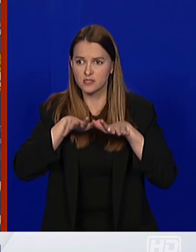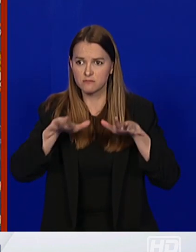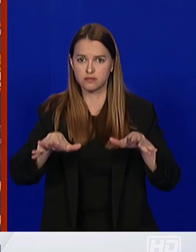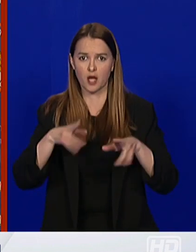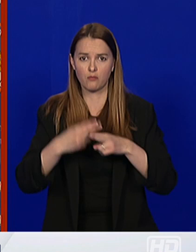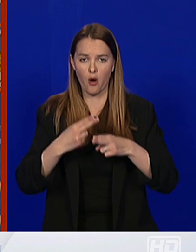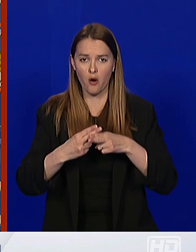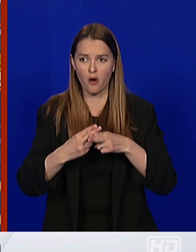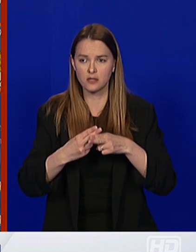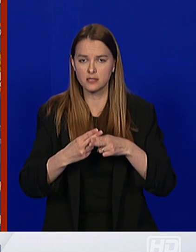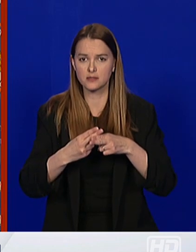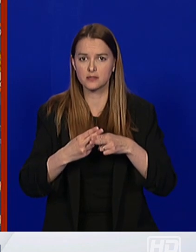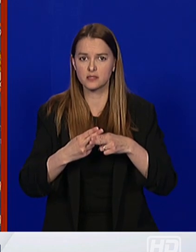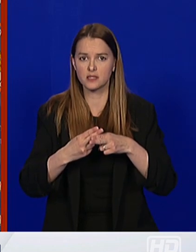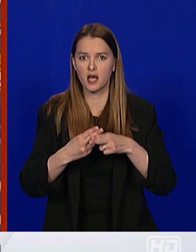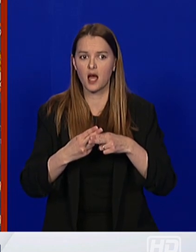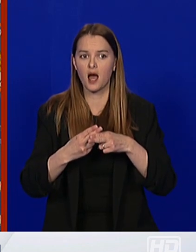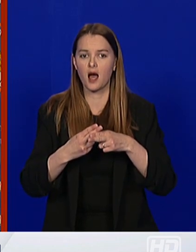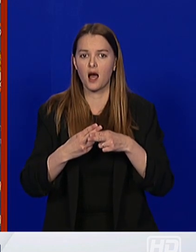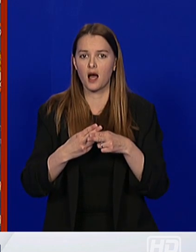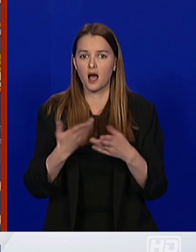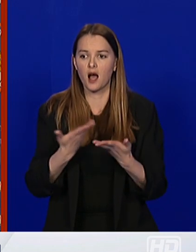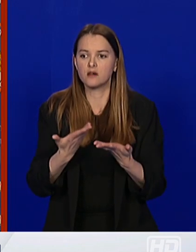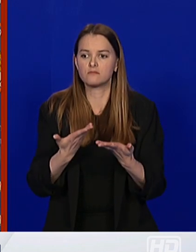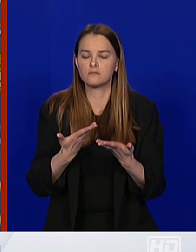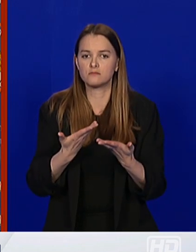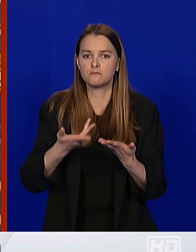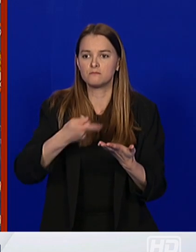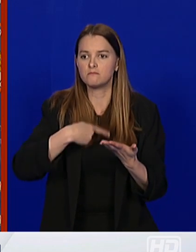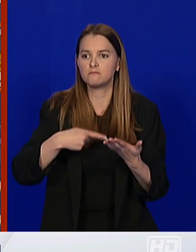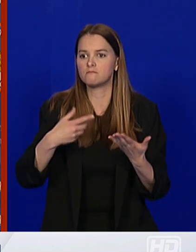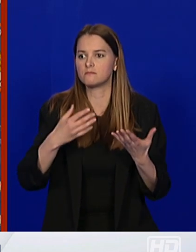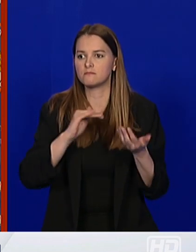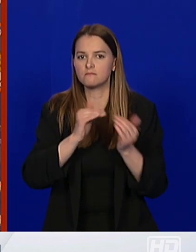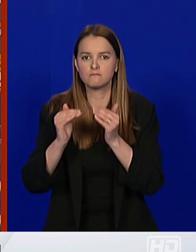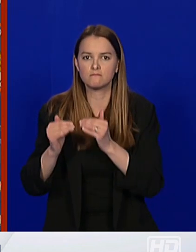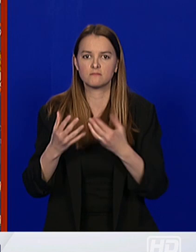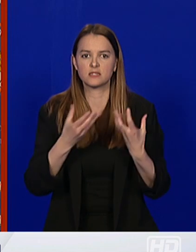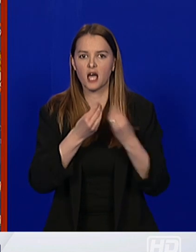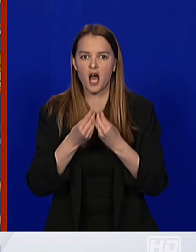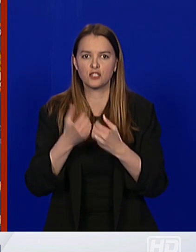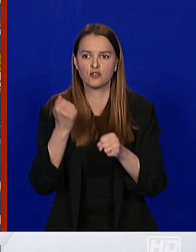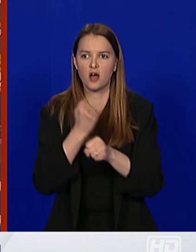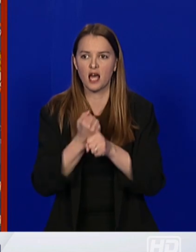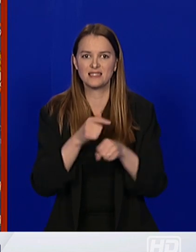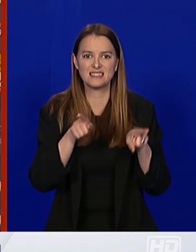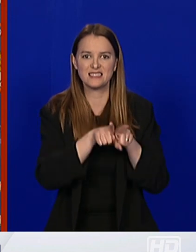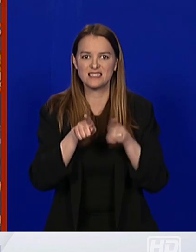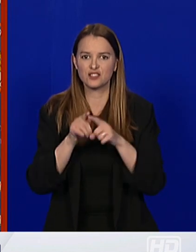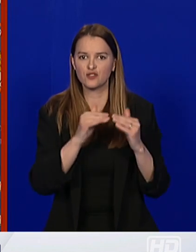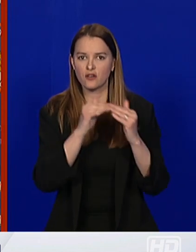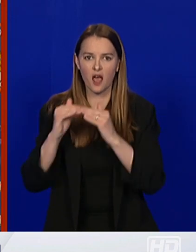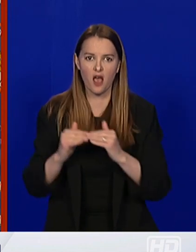se ostvarilo jedinstveno postupanje diljem Republike Hrvatske, jer kao što vam je poznato,